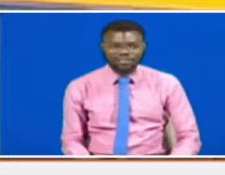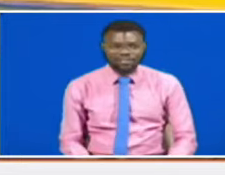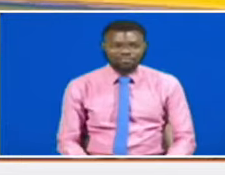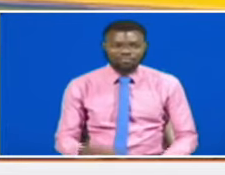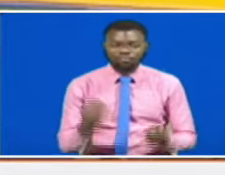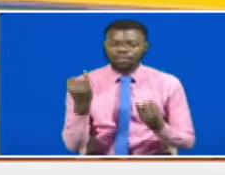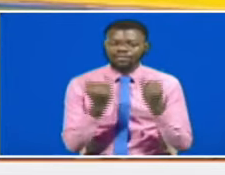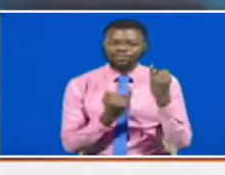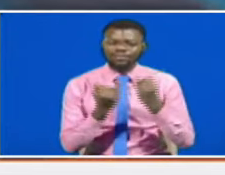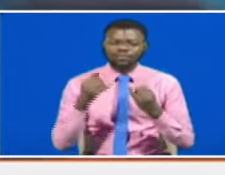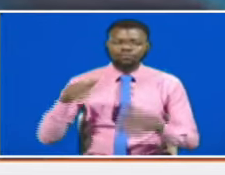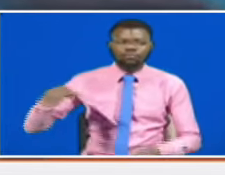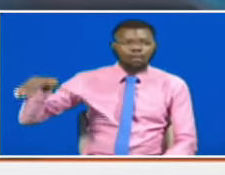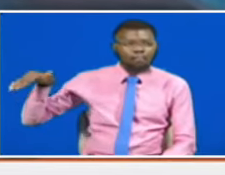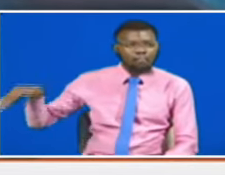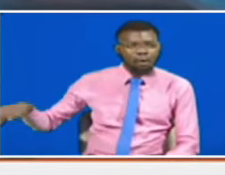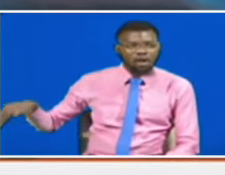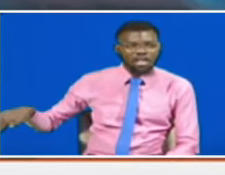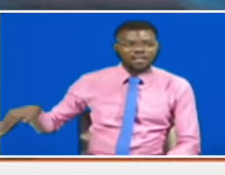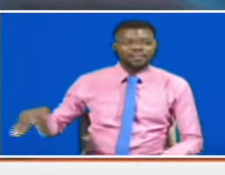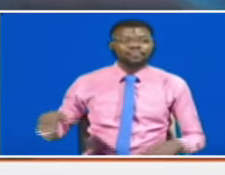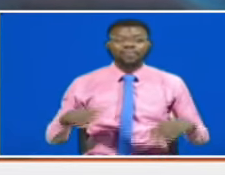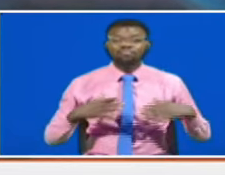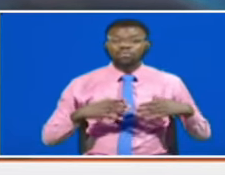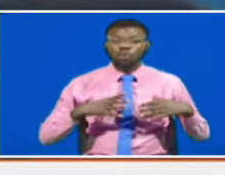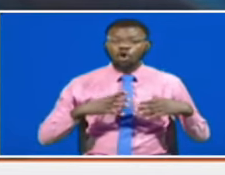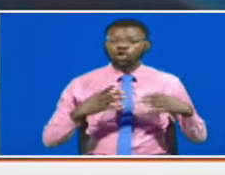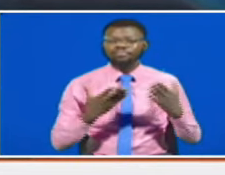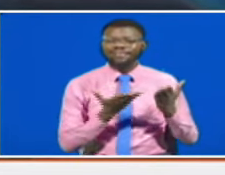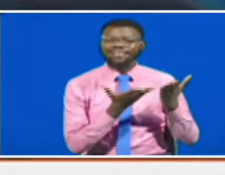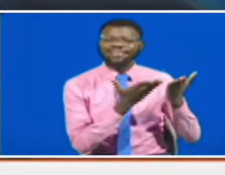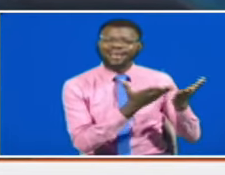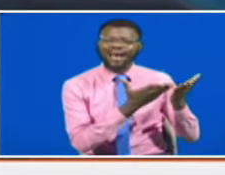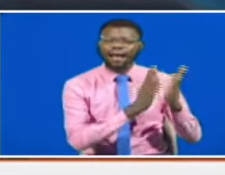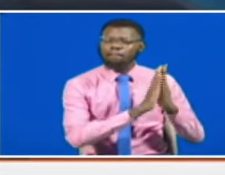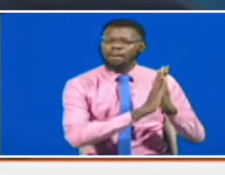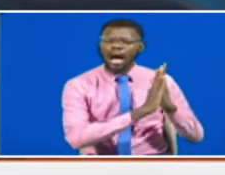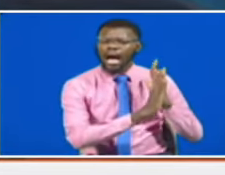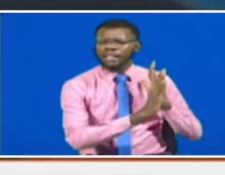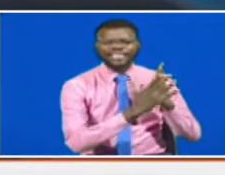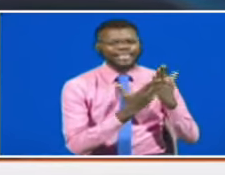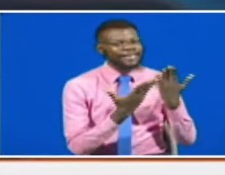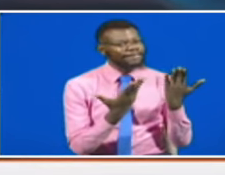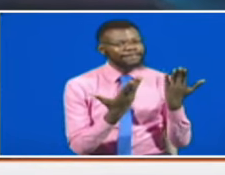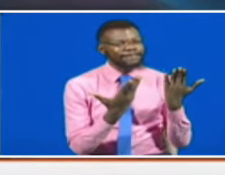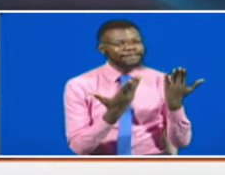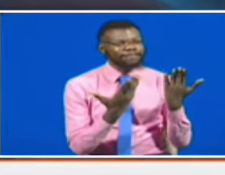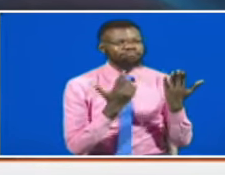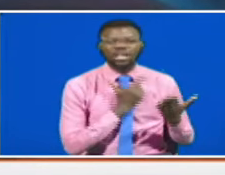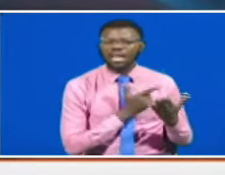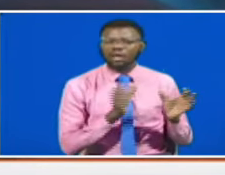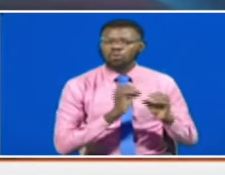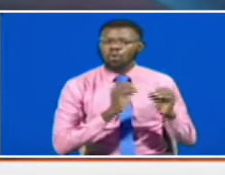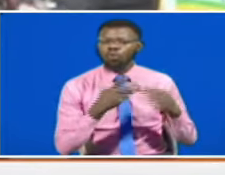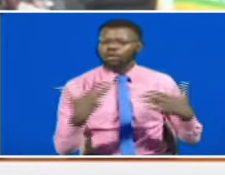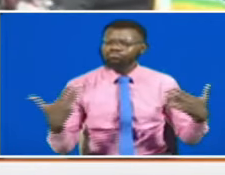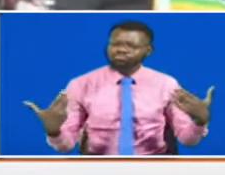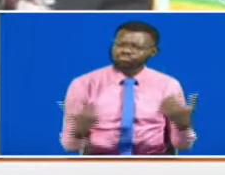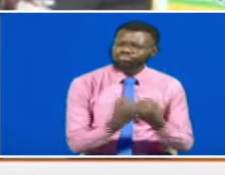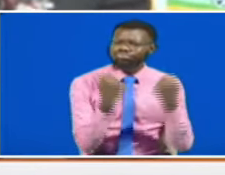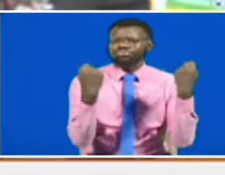Jumamosi asubuhi, utulivu wa abiria katika basi hili ulitatizwa na mkasa katika barabara kuu ya James Gishuru